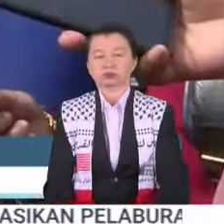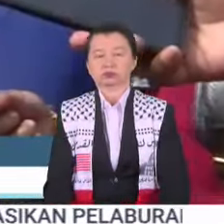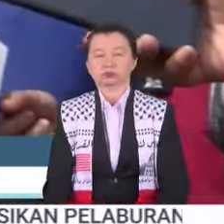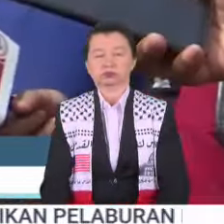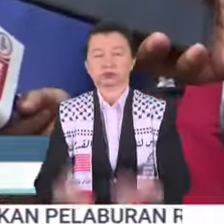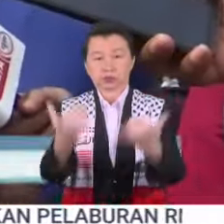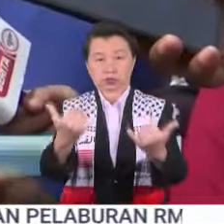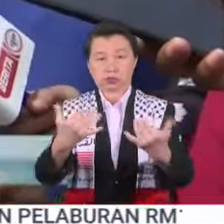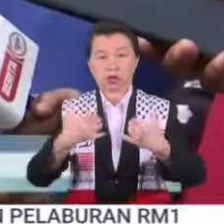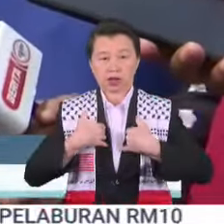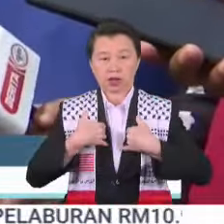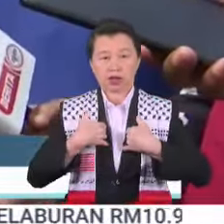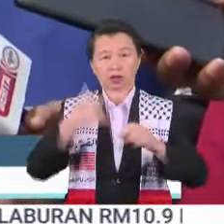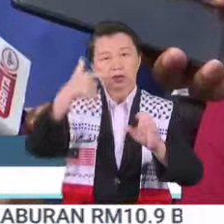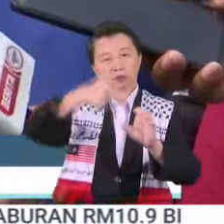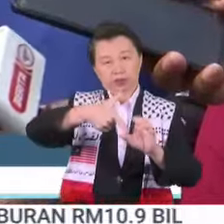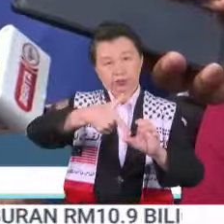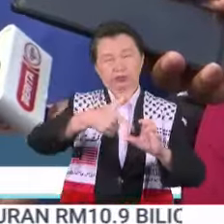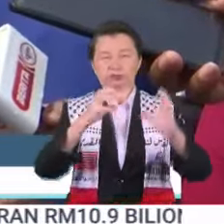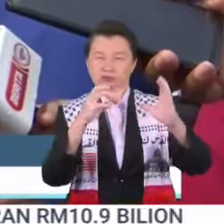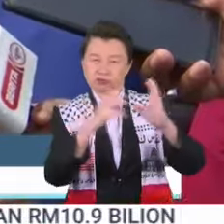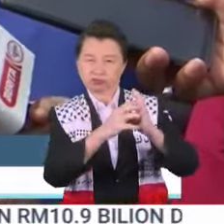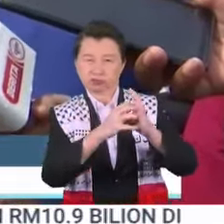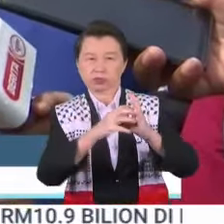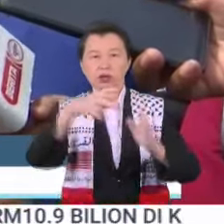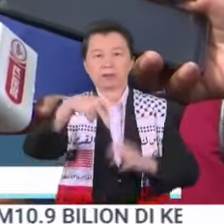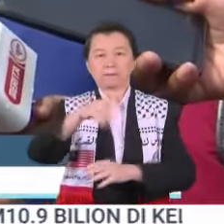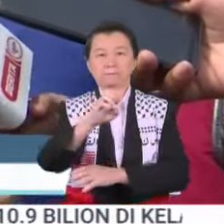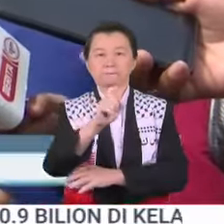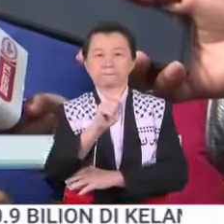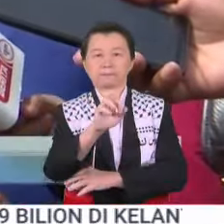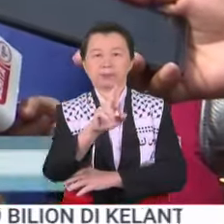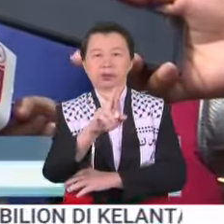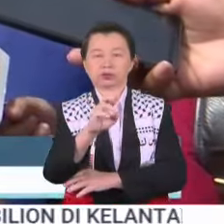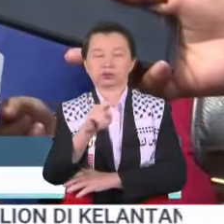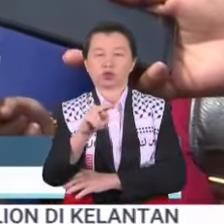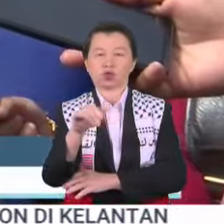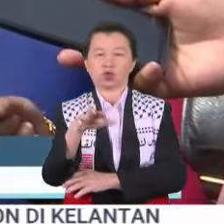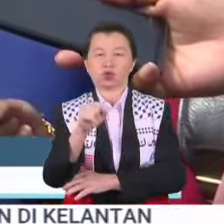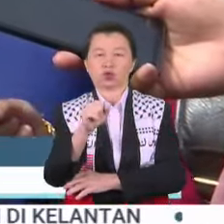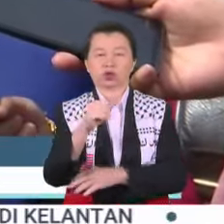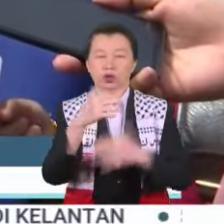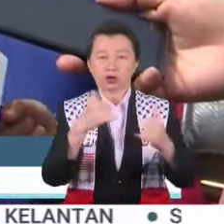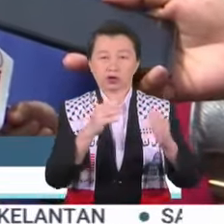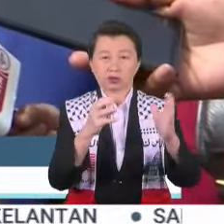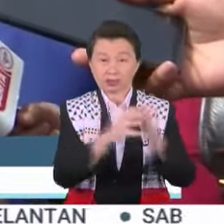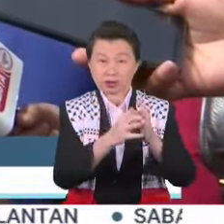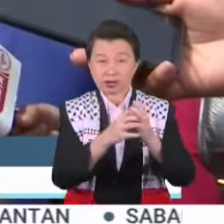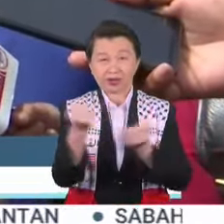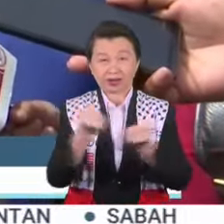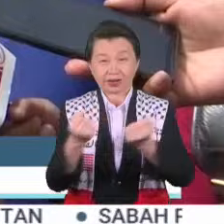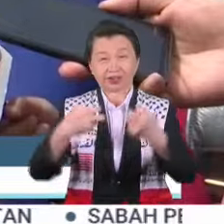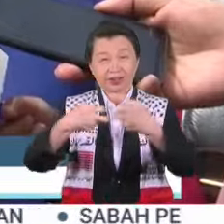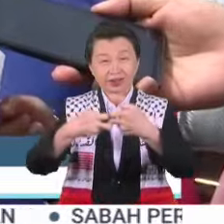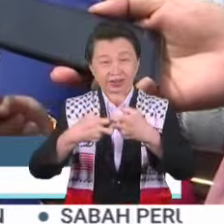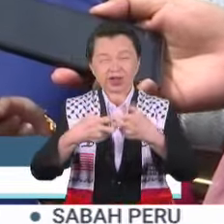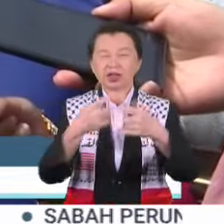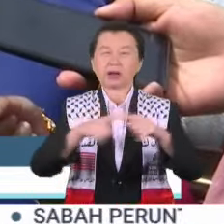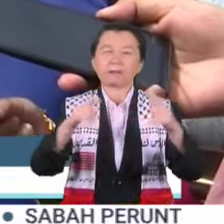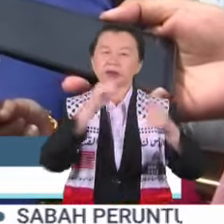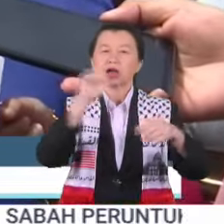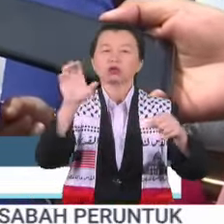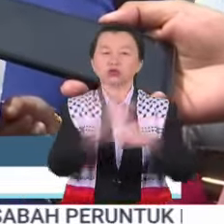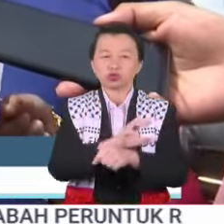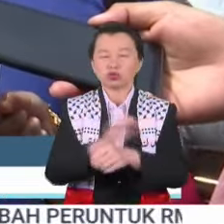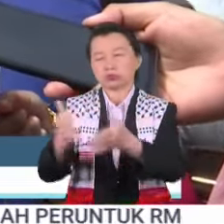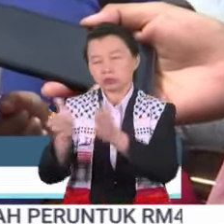Kan ini adalah di Petronas ada tapi masih belum mencukupi, sebab tu kita minta ditambahkan lagi. Sebab bila kita bercakap pasal